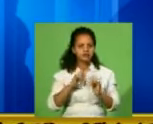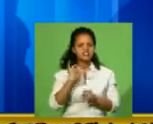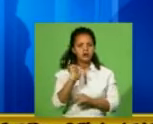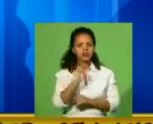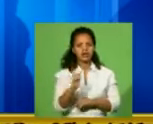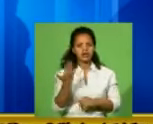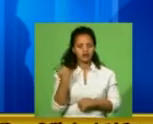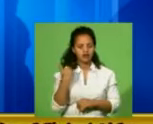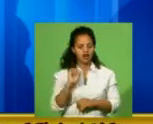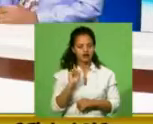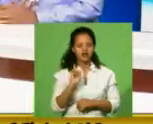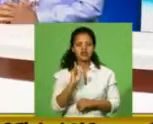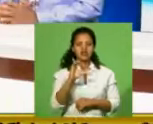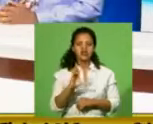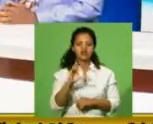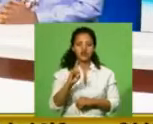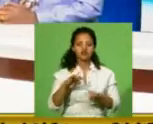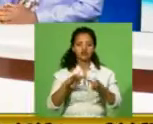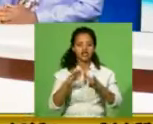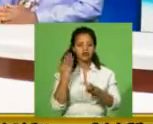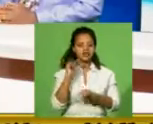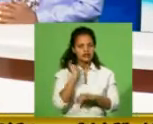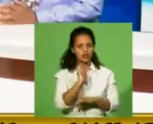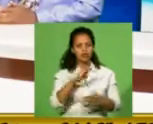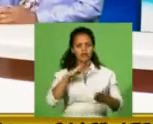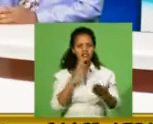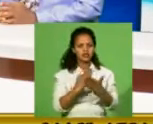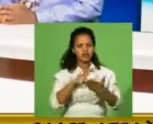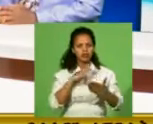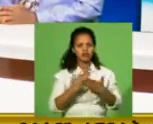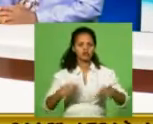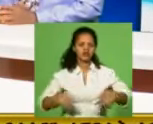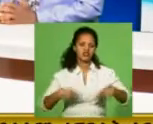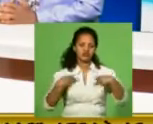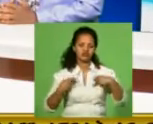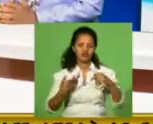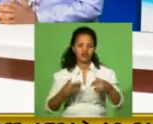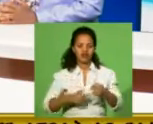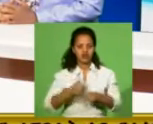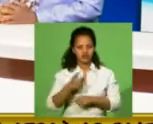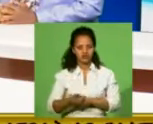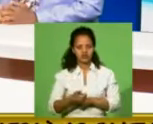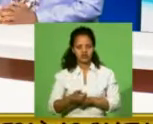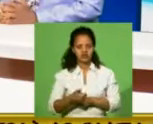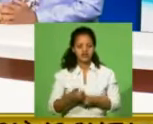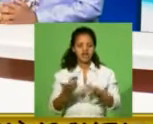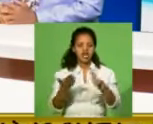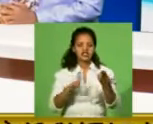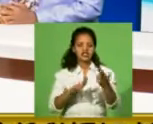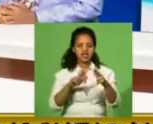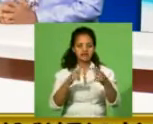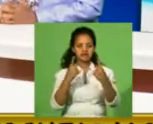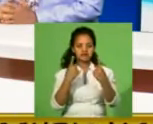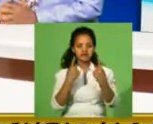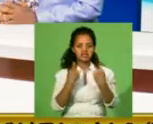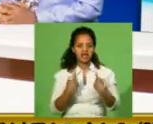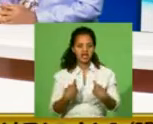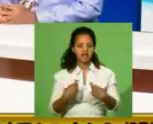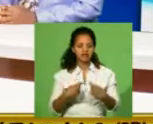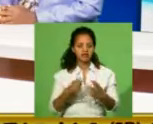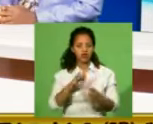ነው? ከፋ ዞን ነዋሪ የነበረ እዛው በድብደባ ህይወቱ ያለፈ ለአስከሬን ምርመራ ተብሎ ያው